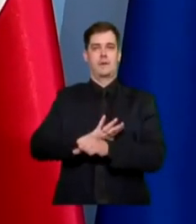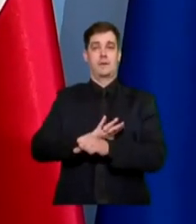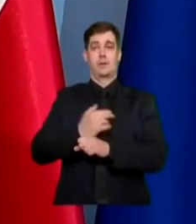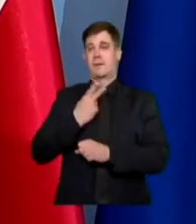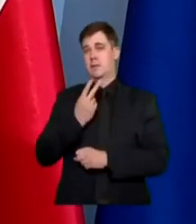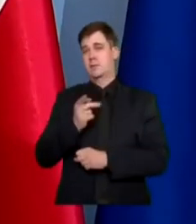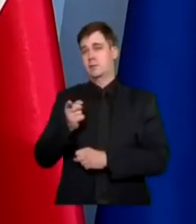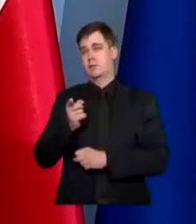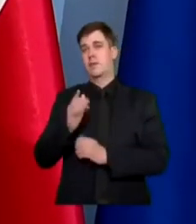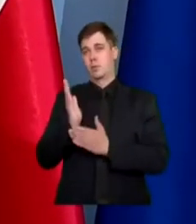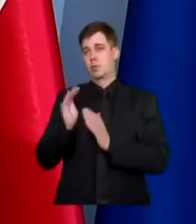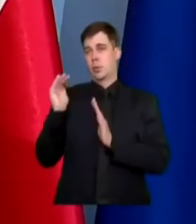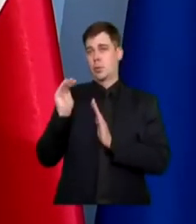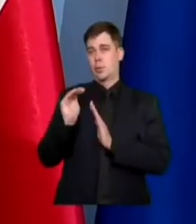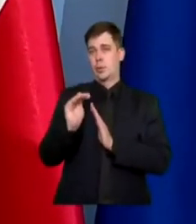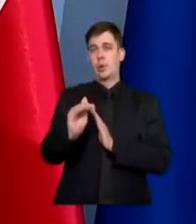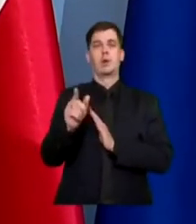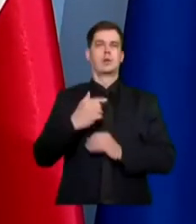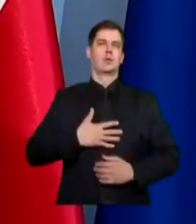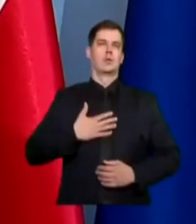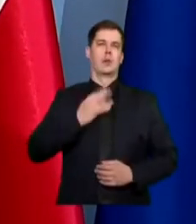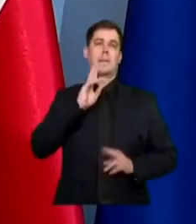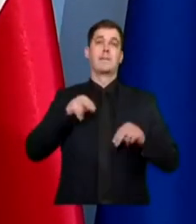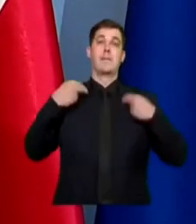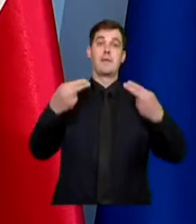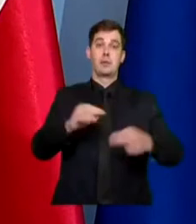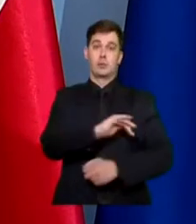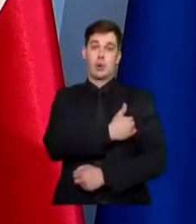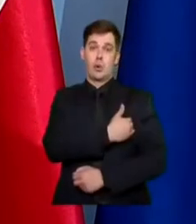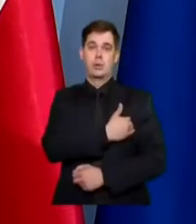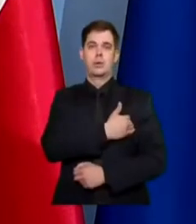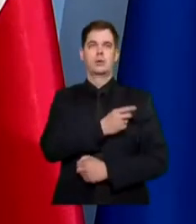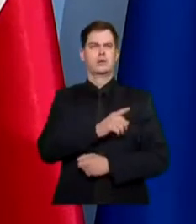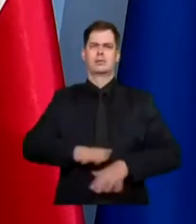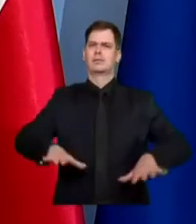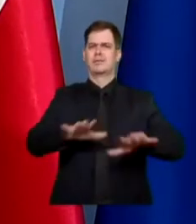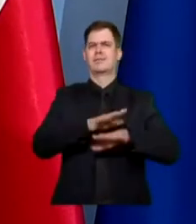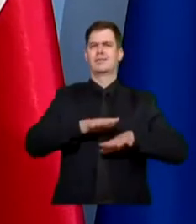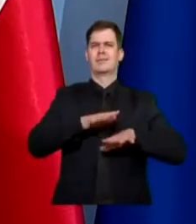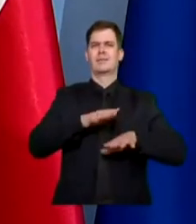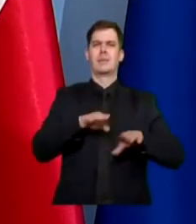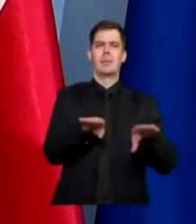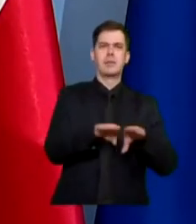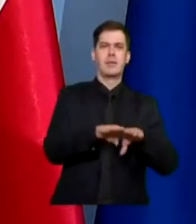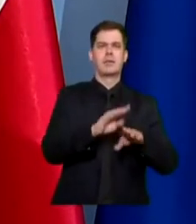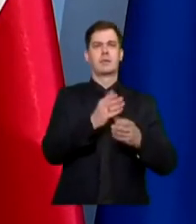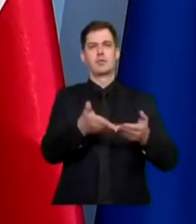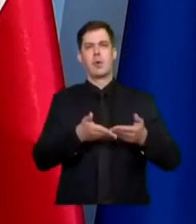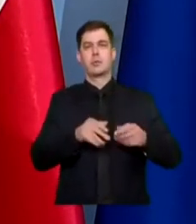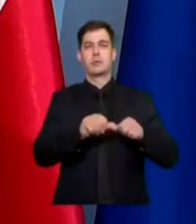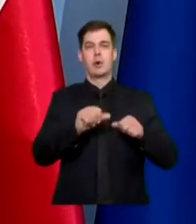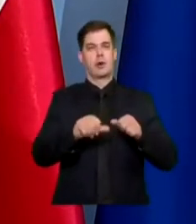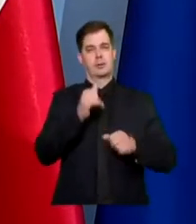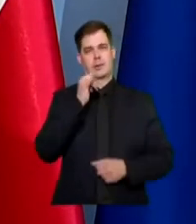już w dłuższej perspektywie ocenić, że powrotu do szkół, przynajmniej masowego powrotu do szkół, nie może jeszcze być.